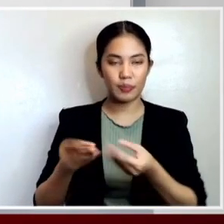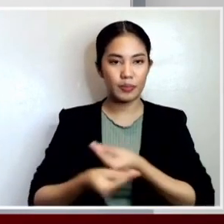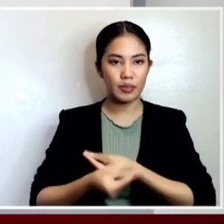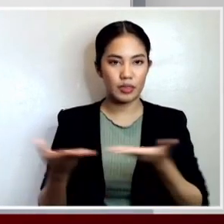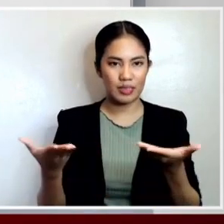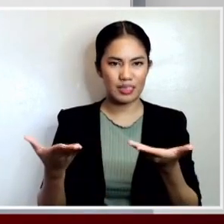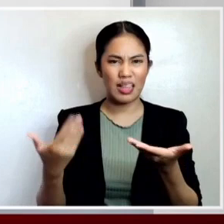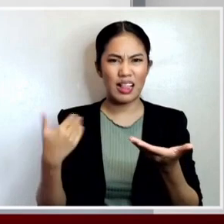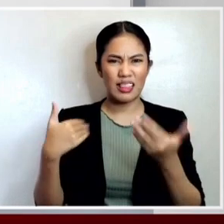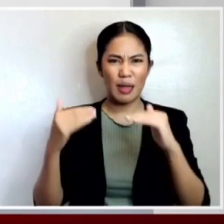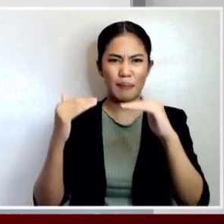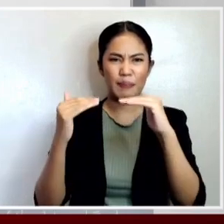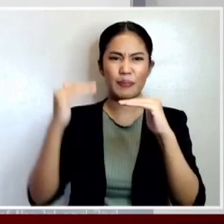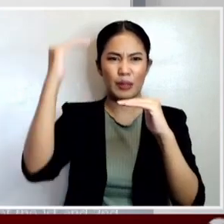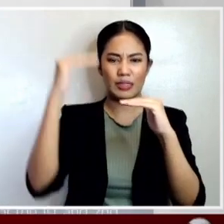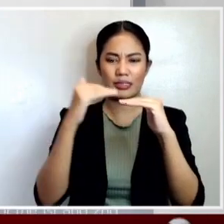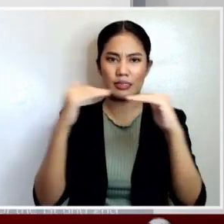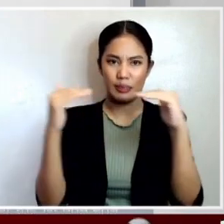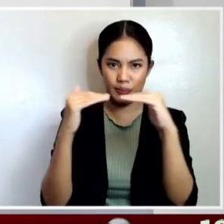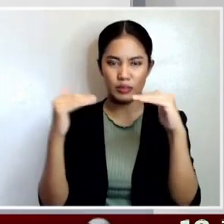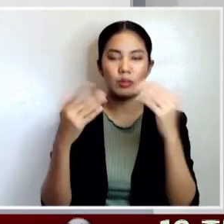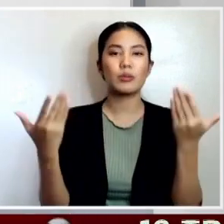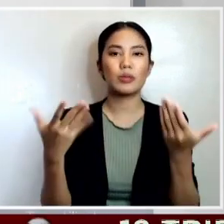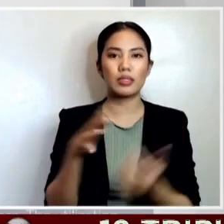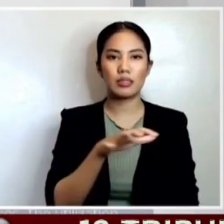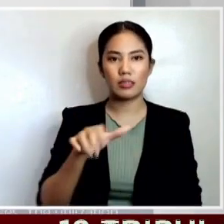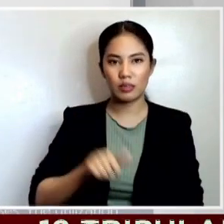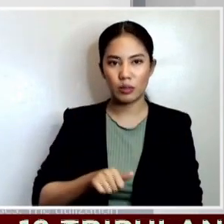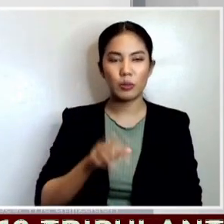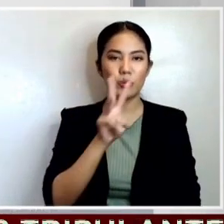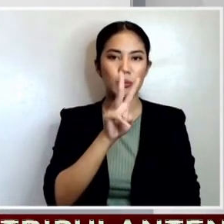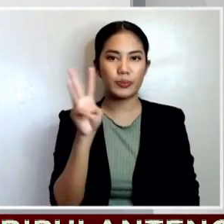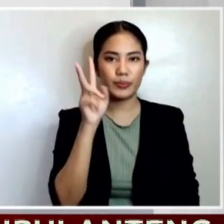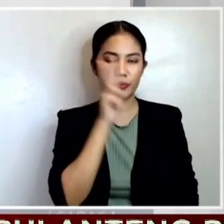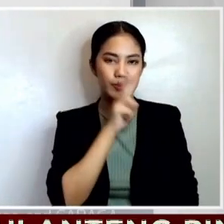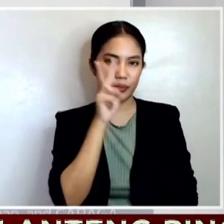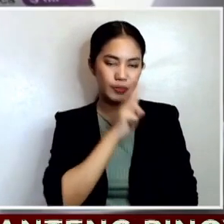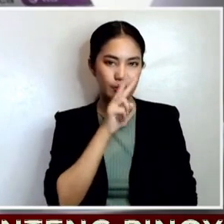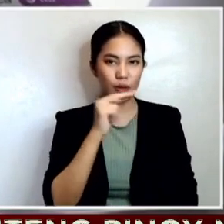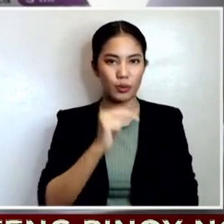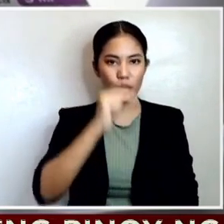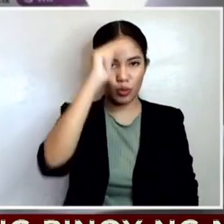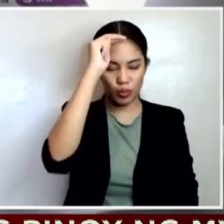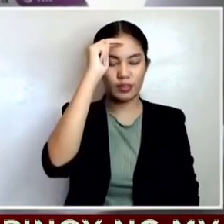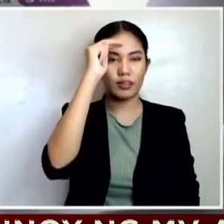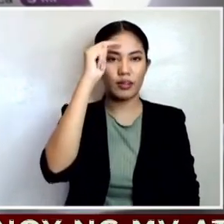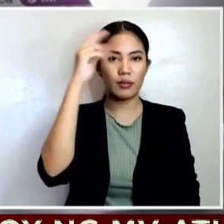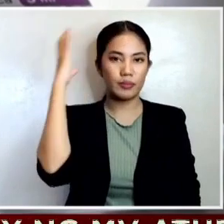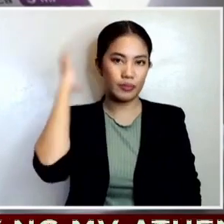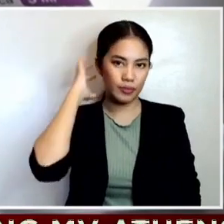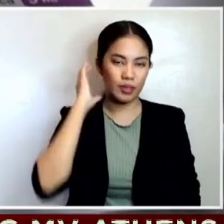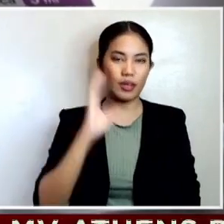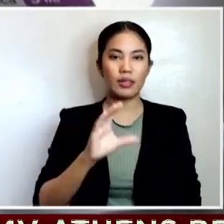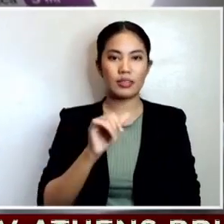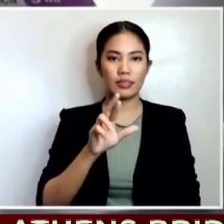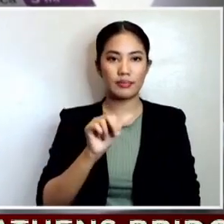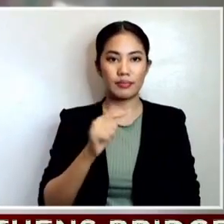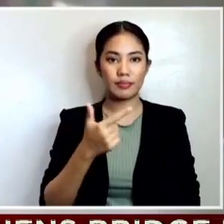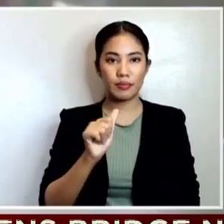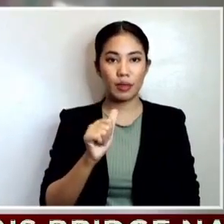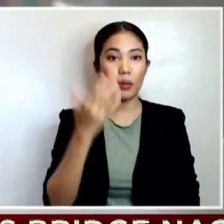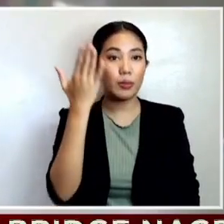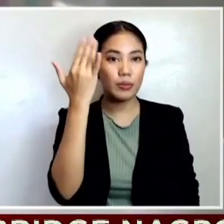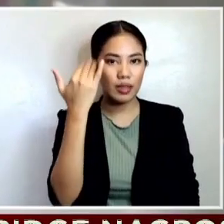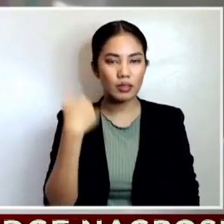alokasyon. Yan ay sa Cagayan Valley, Western at Eastern Visayas, Northern Mindanao at Caraga. Sa isang vial kasi ng AstraZeneca